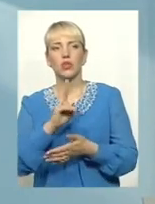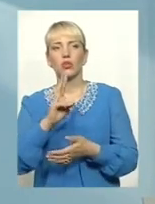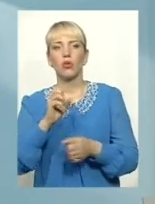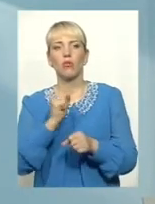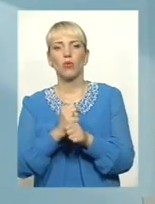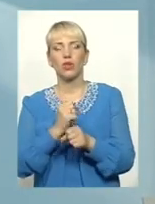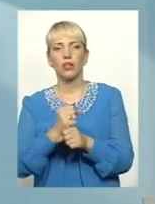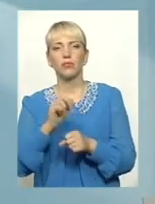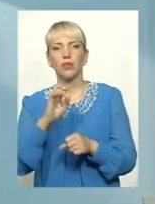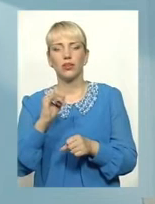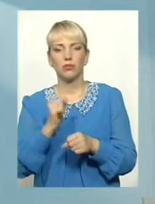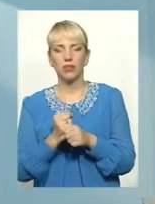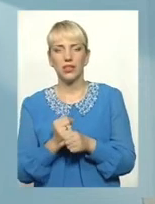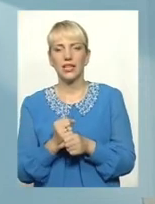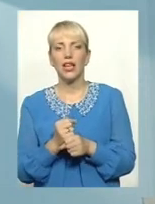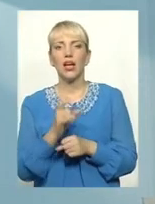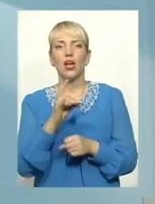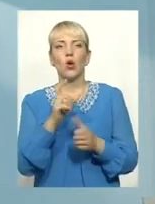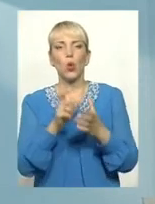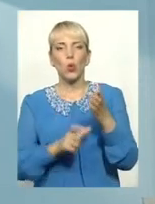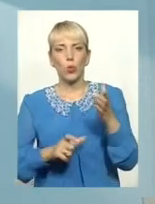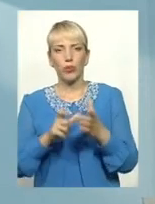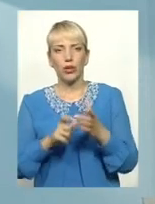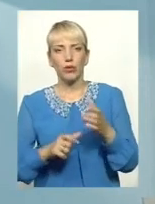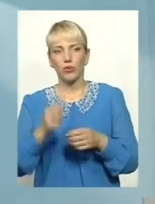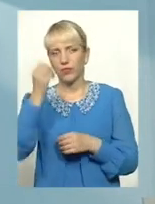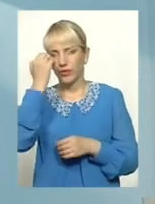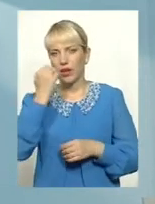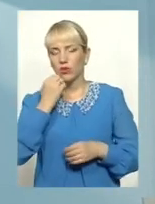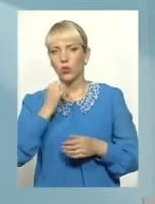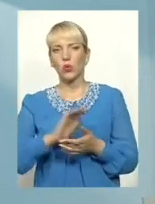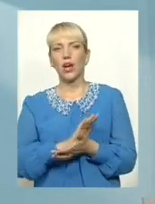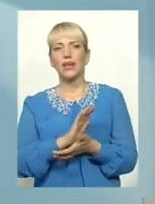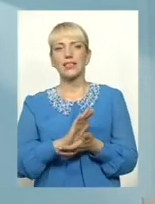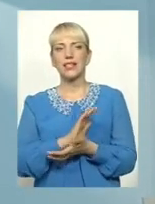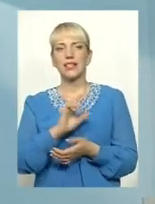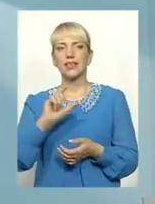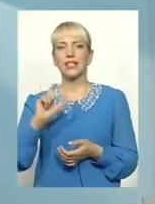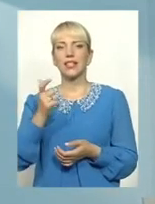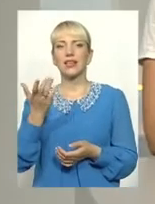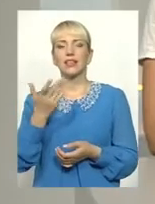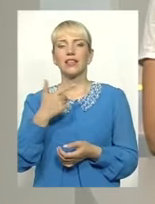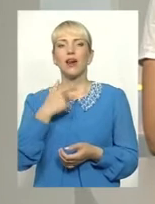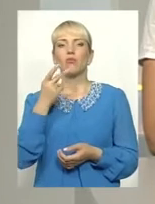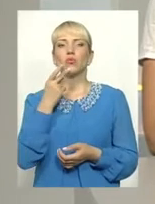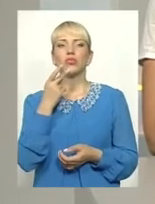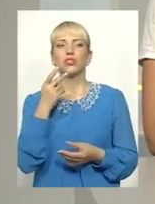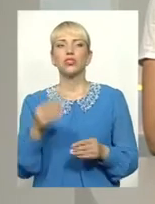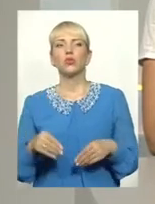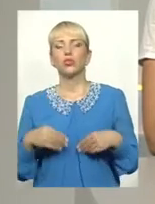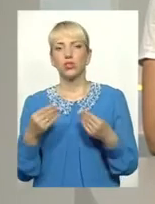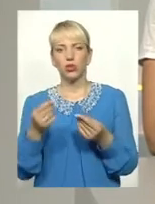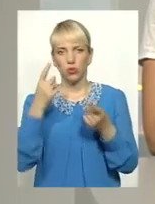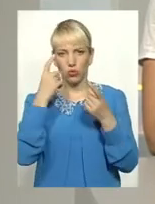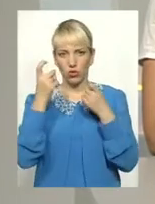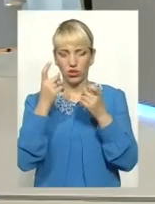стабільну таку рубрику. Дуже дякую газеті «Є», в якій я постійно даю оголошення, і